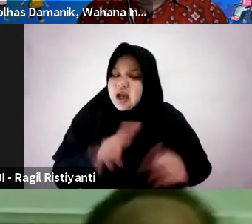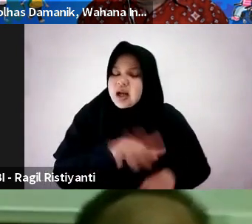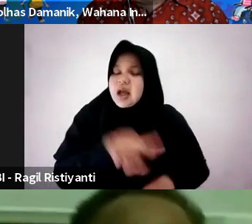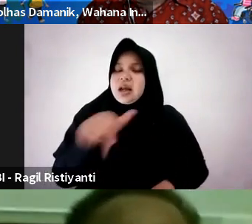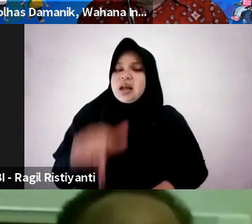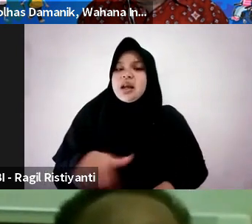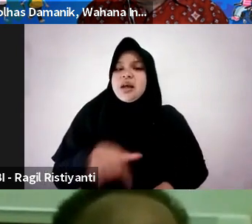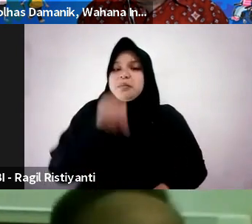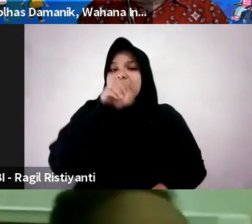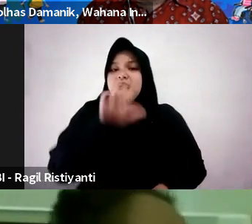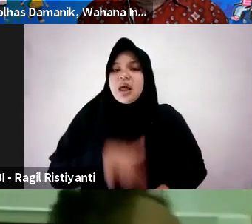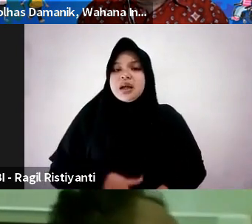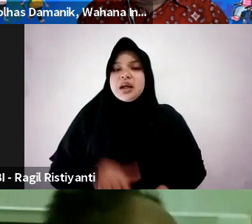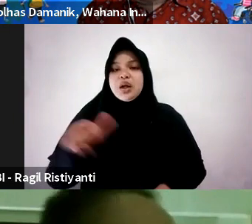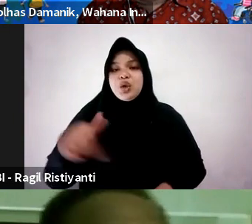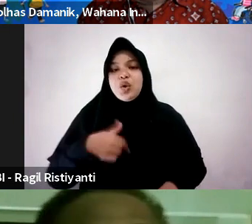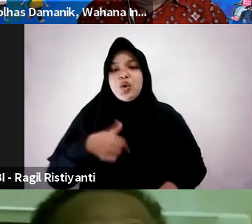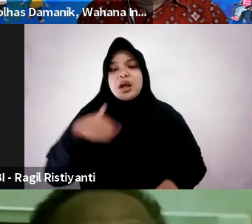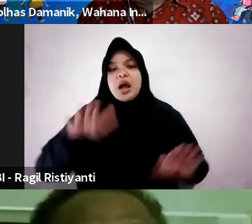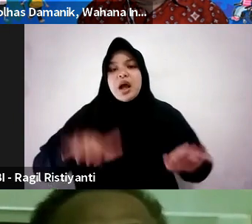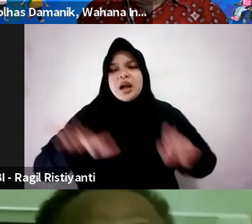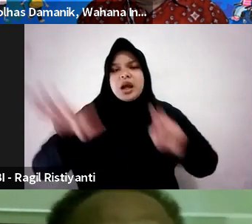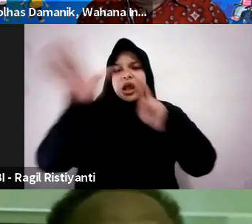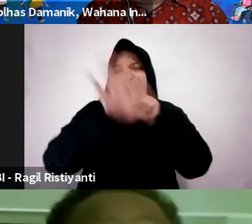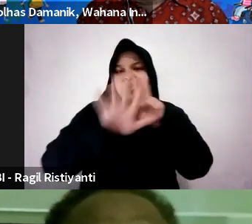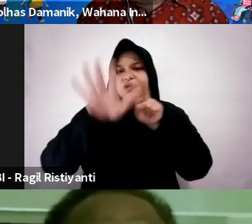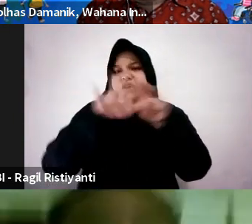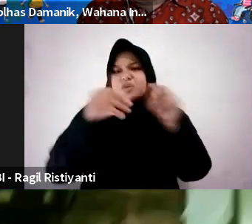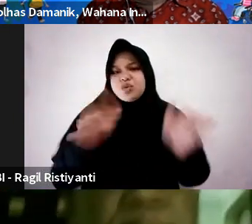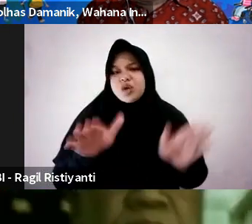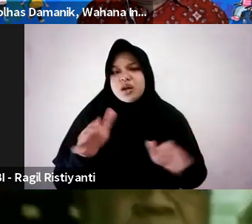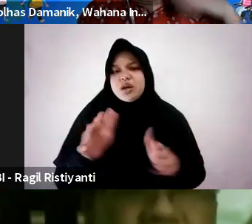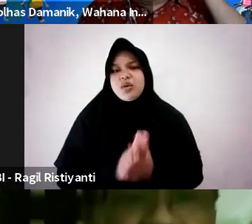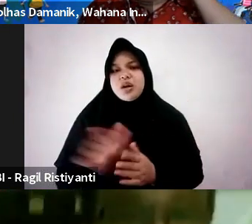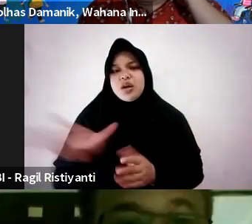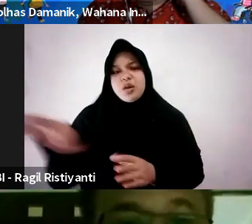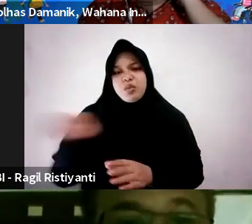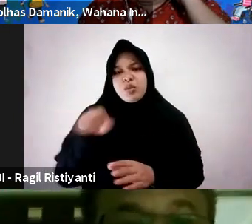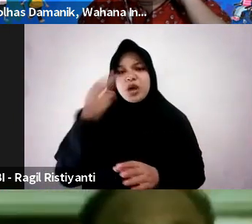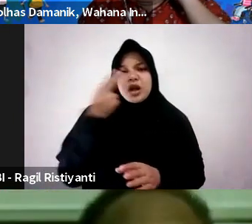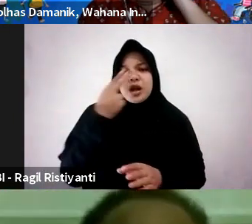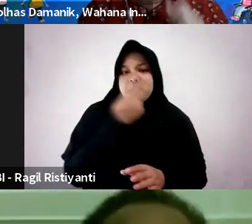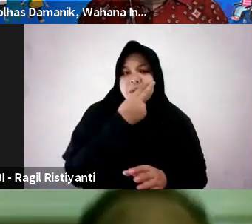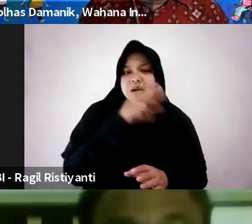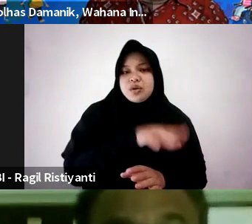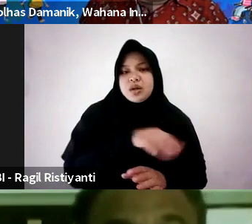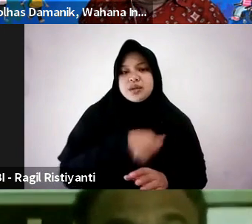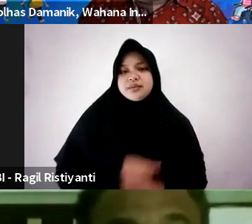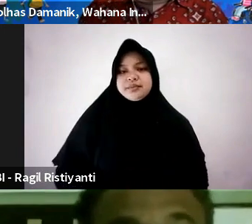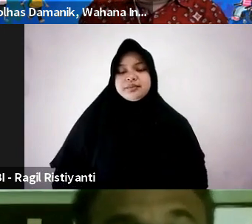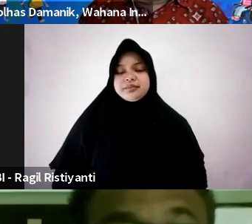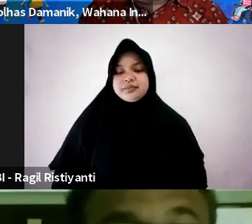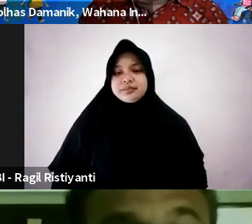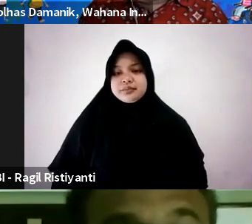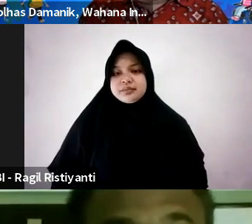dia bilang aduh itu ada anak low Vision yang pelan-pelan jadi buta diambil dari sini juga dulu orang tuanya diambil ke Bandung